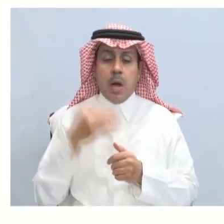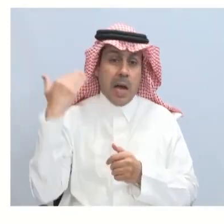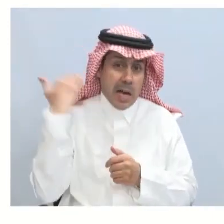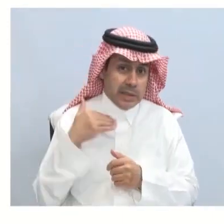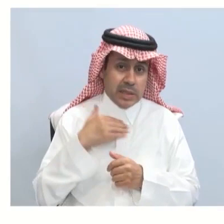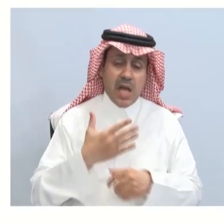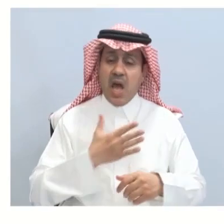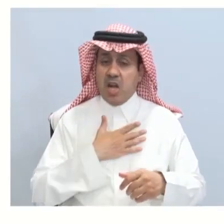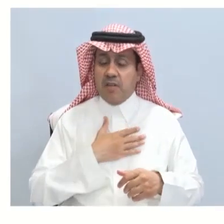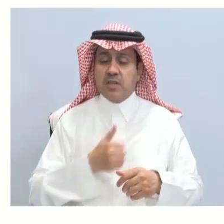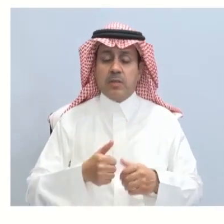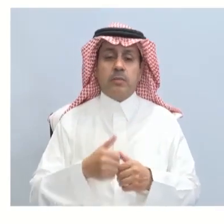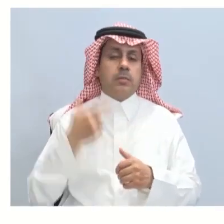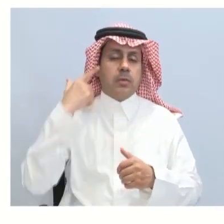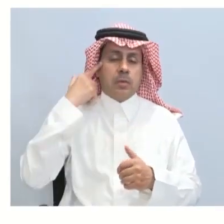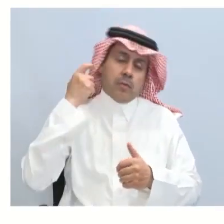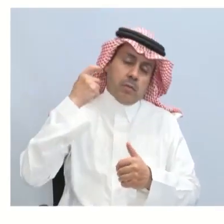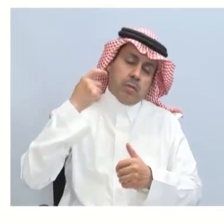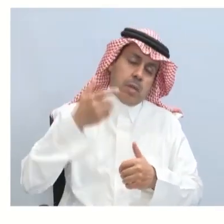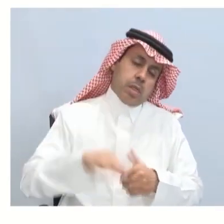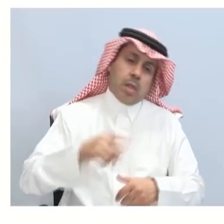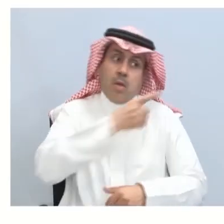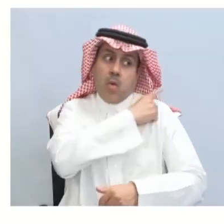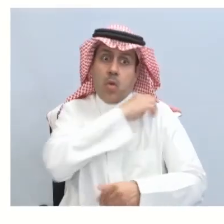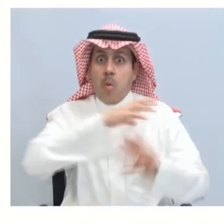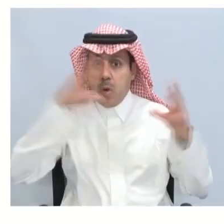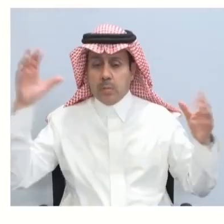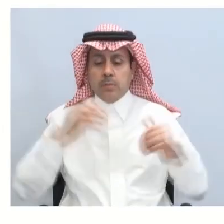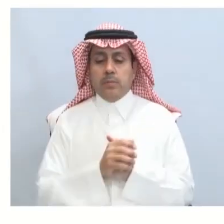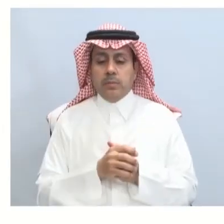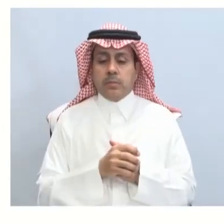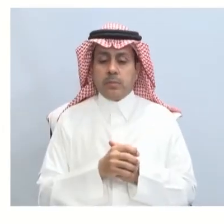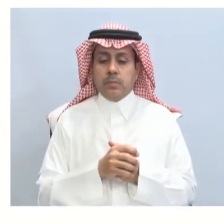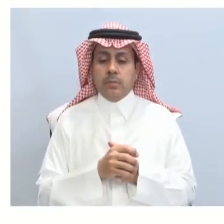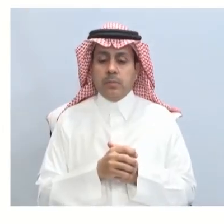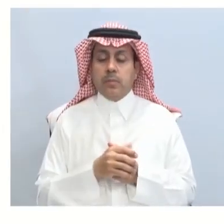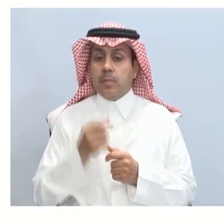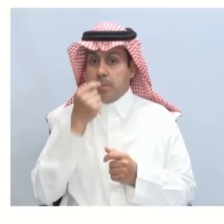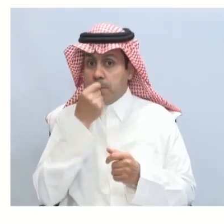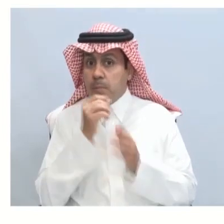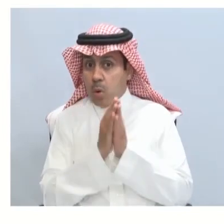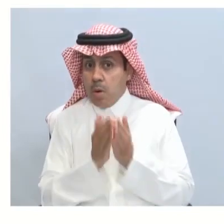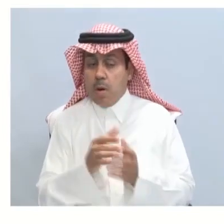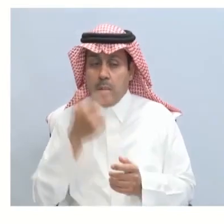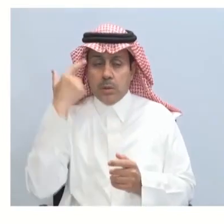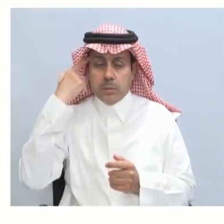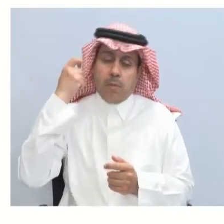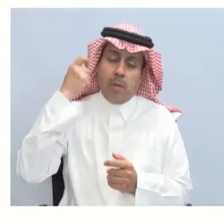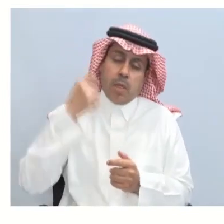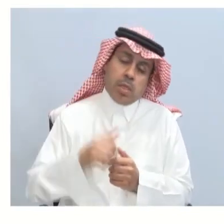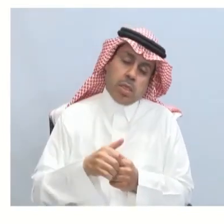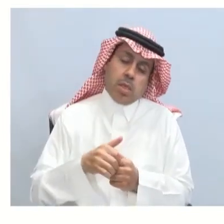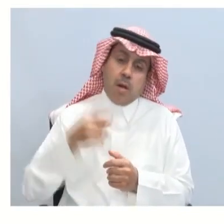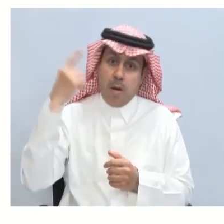النفس الانتحار من كبائر الذنوب هنا معنا قوله تعالى ولا تقتلوا انفسكم ان الله كان بكم